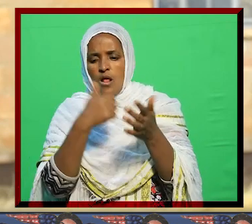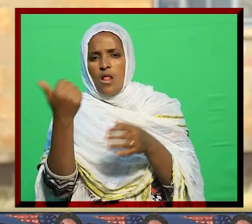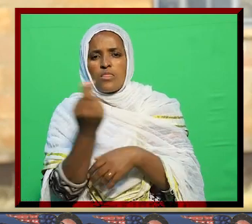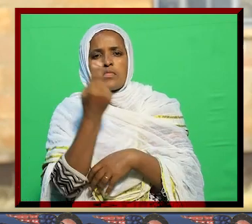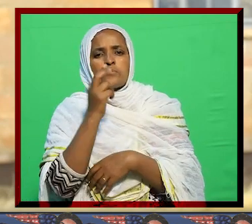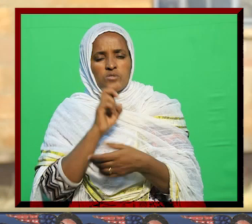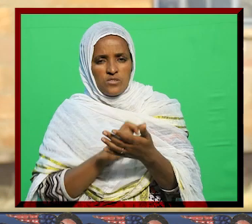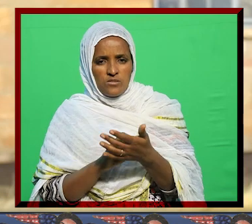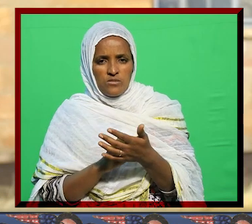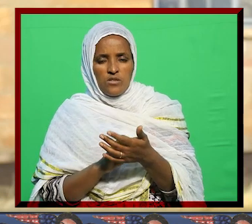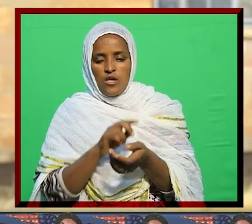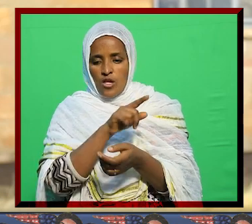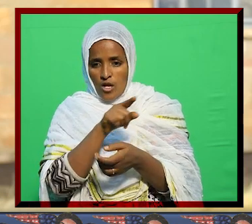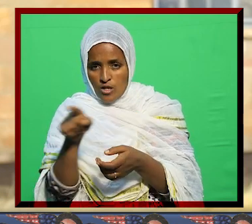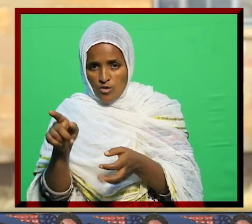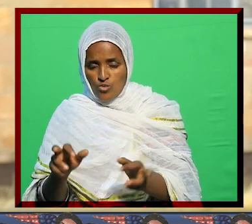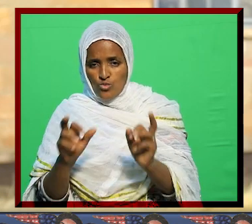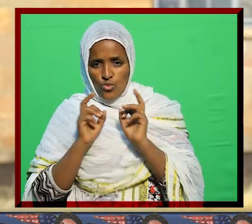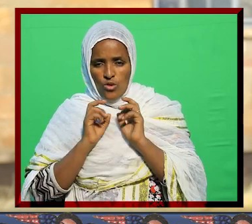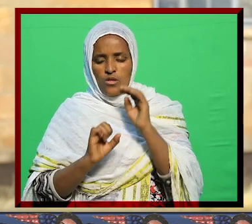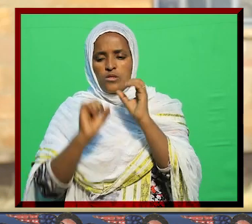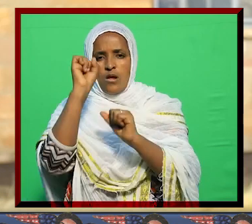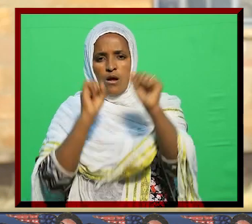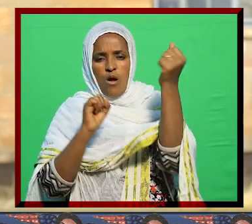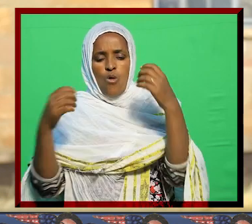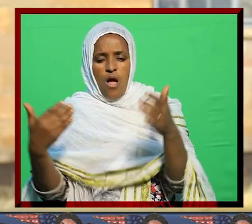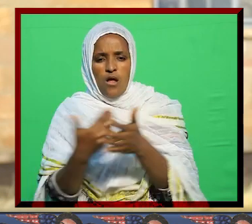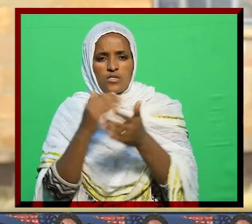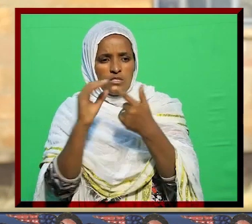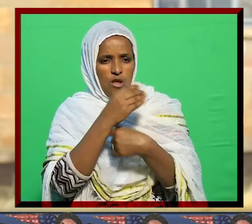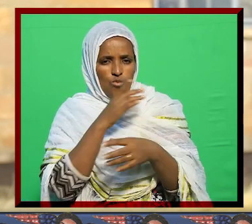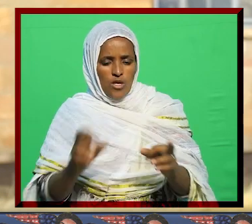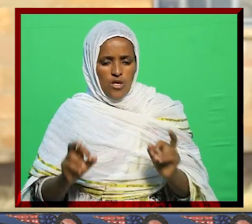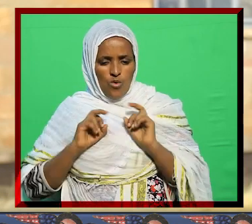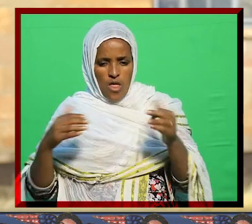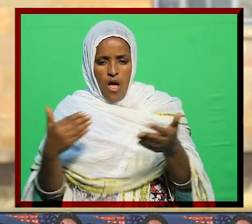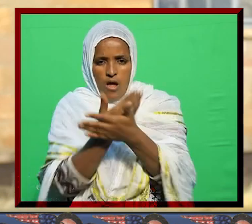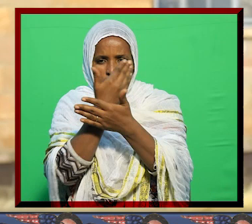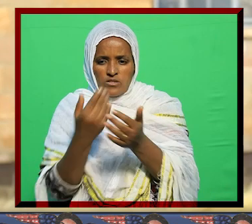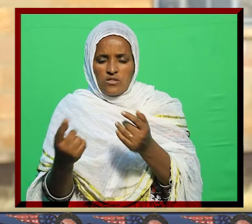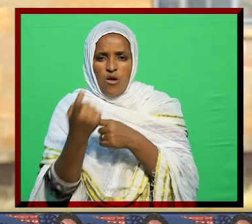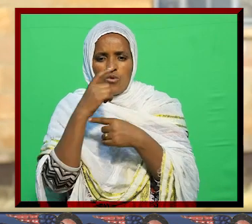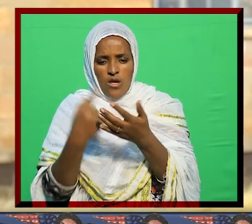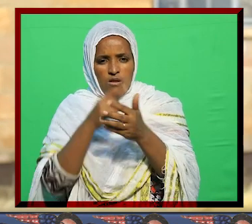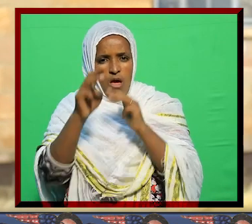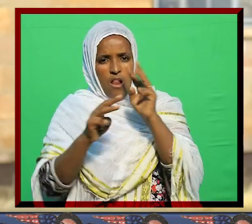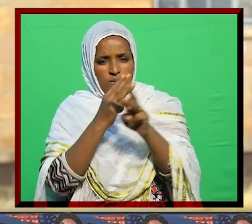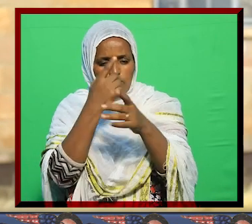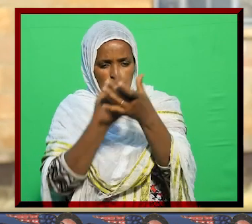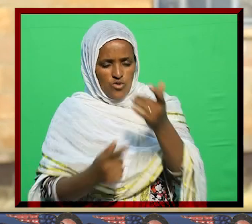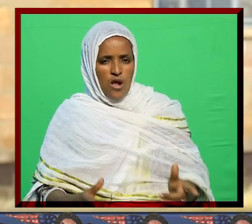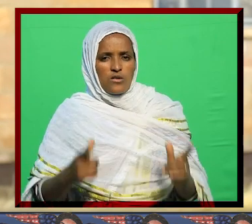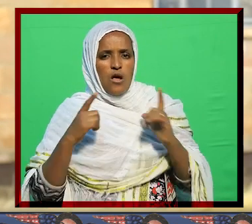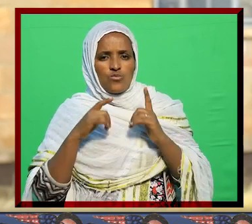ነው። ሌላ ምን ጥቅም አለው? የእነሱ ህይወት ተጋድሎ አዲስ እንዳይሆንብን፣ ህይወት አዲስ እንዳትሆንብን፣ ይህን ዓለም